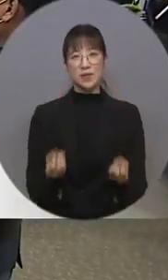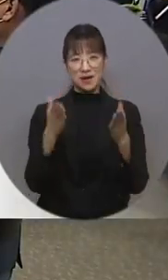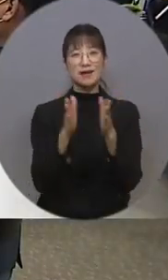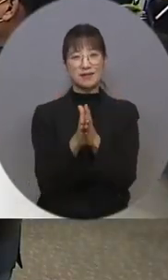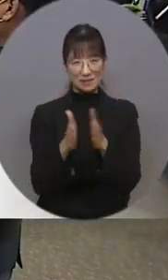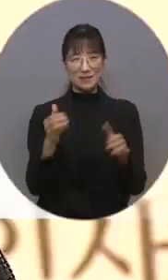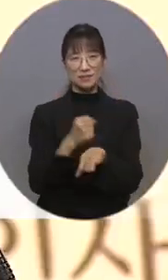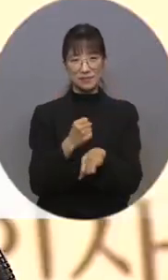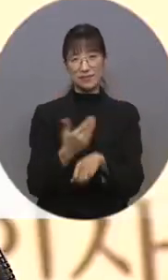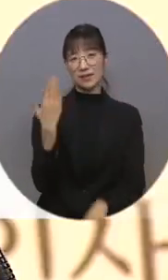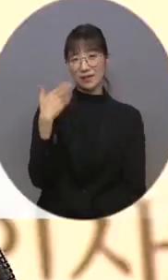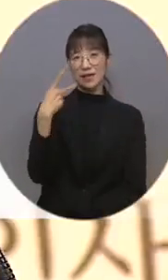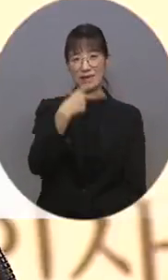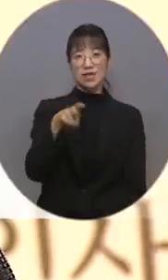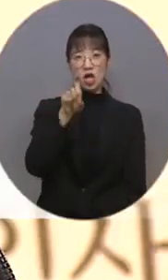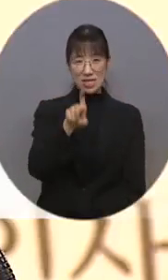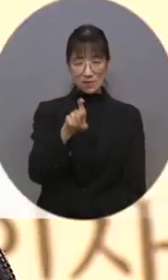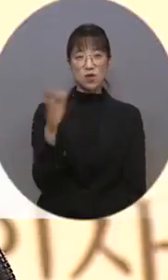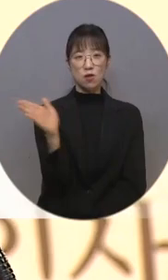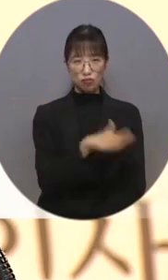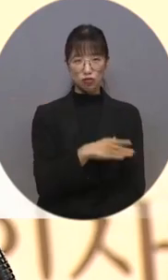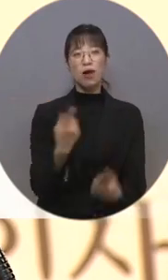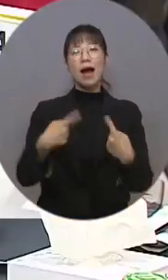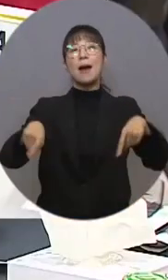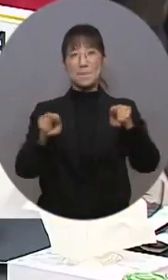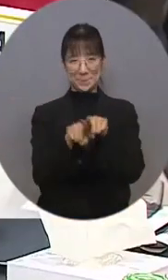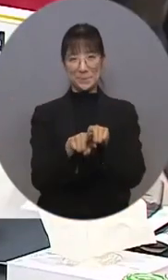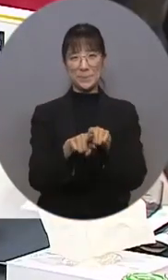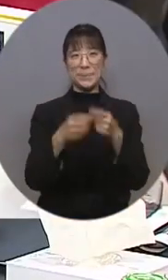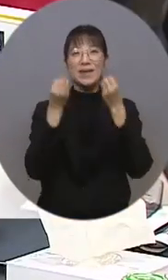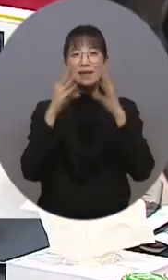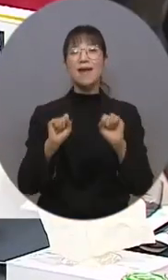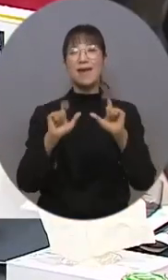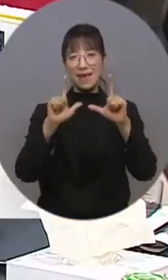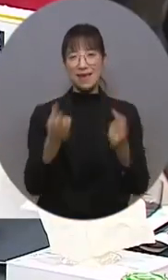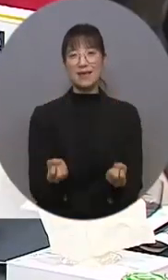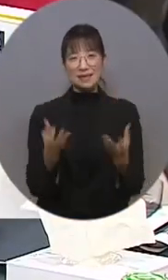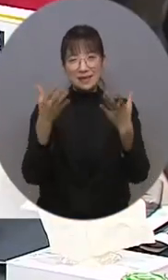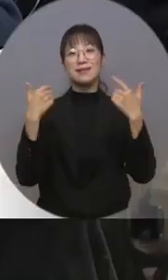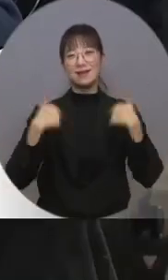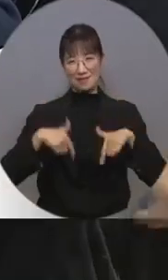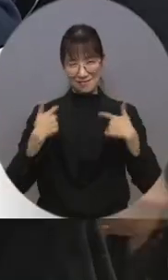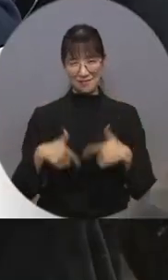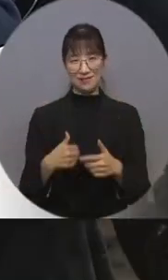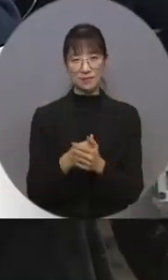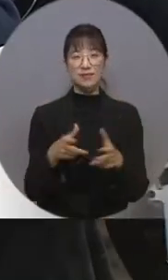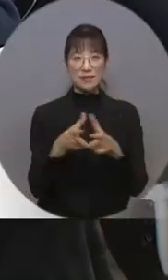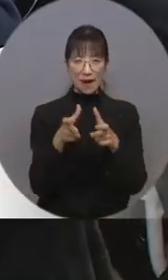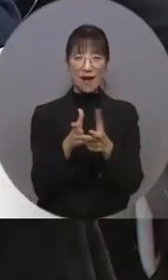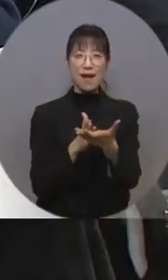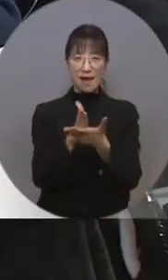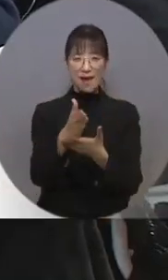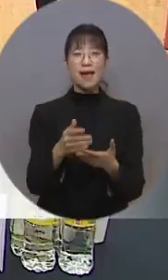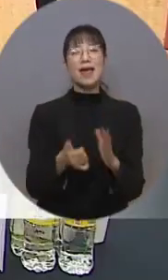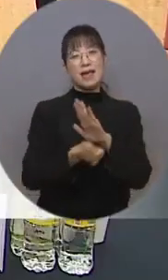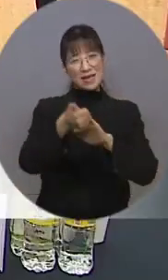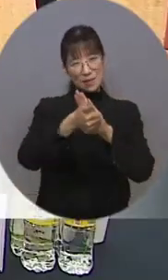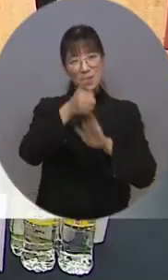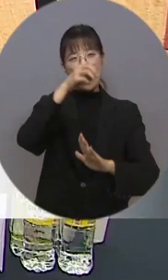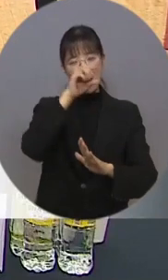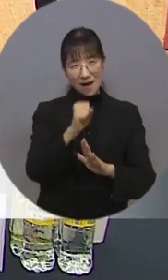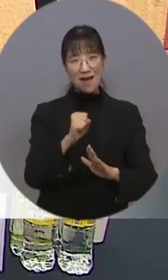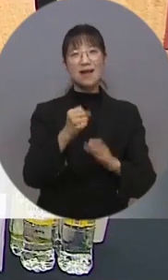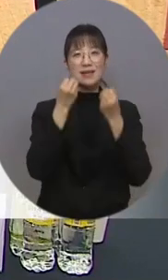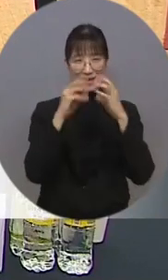지난 2010년부터 합동으로 신년 인사회를 개최해 왔습니다. 장애계의 희망찬 새해를 알리고